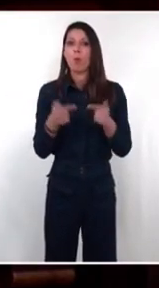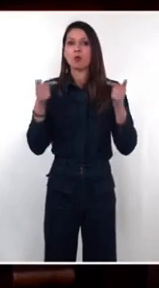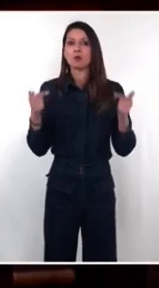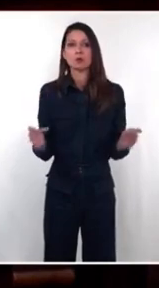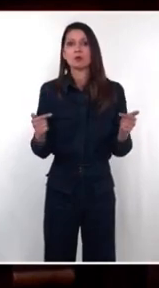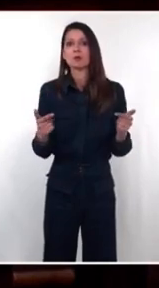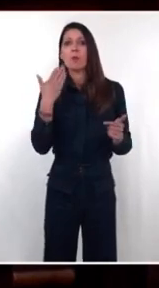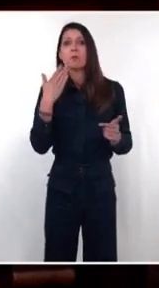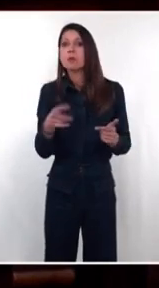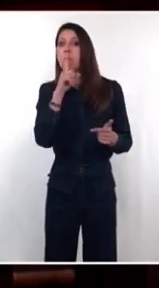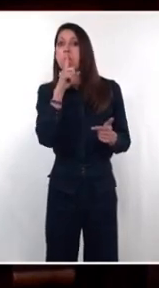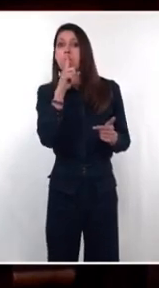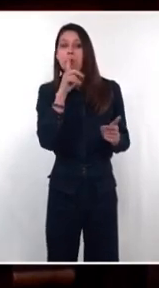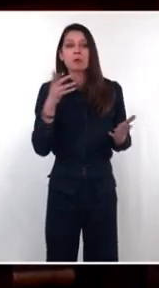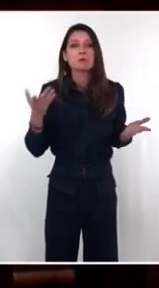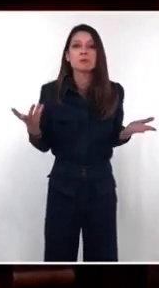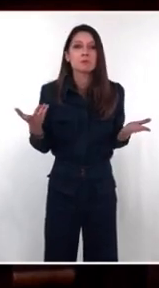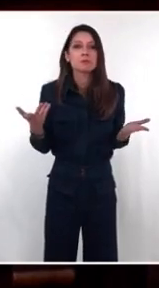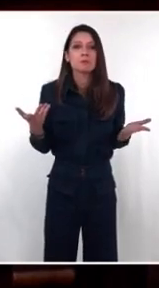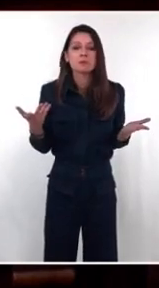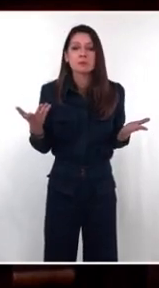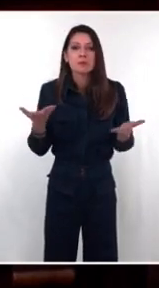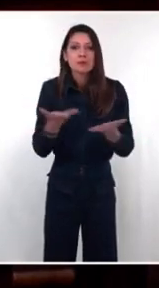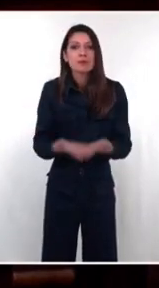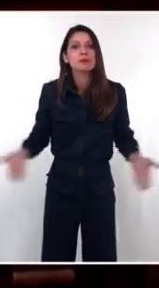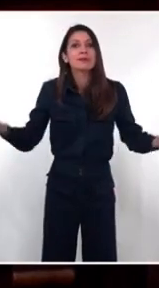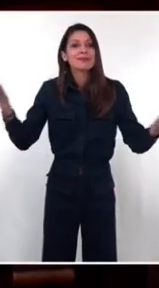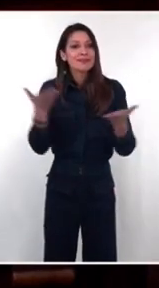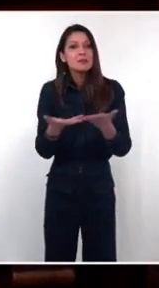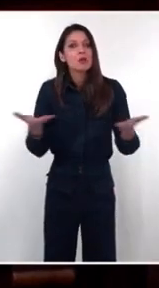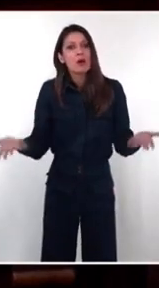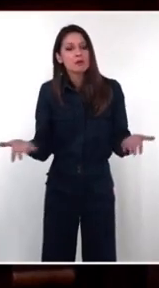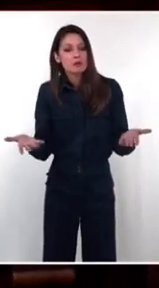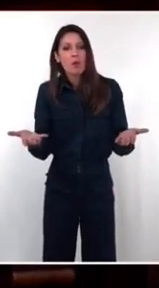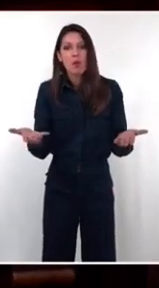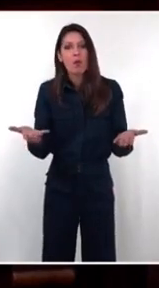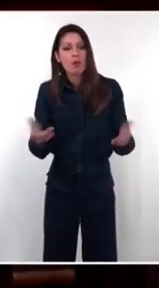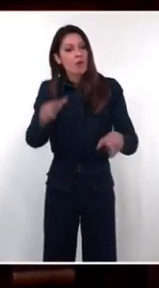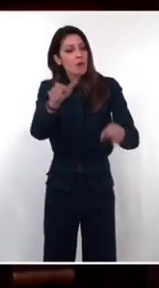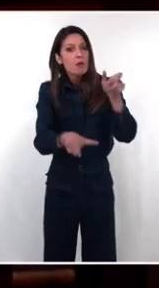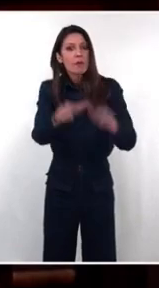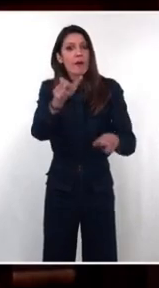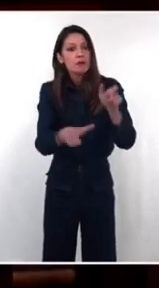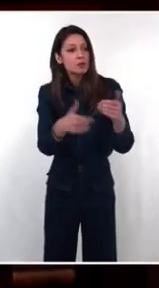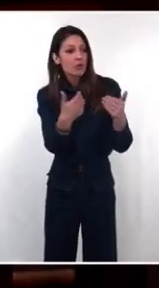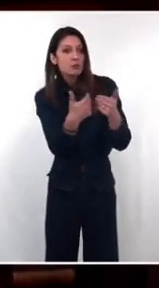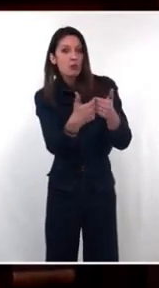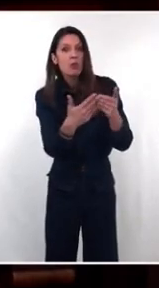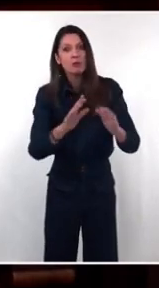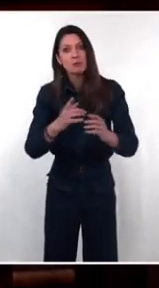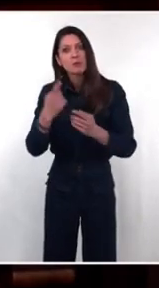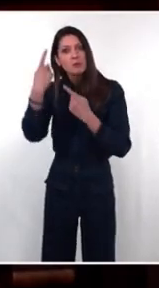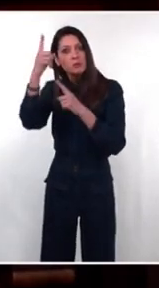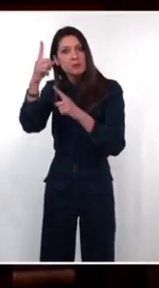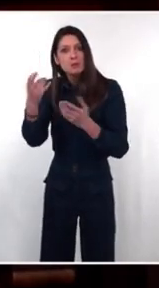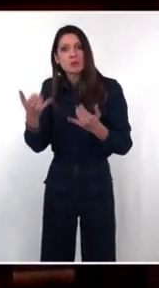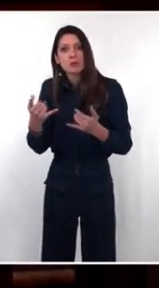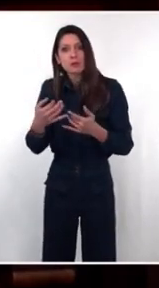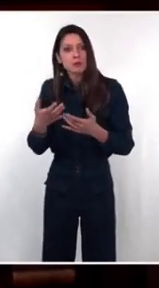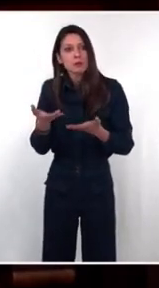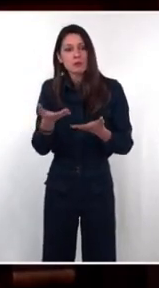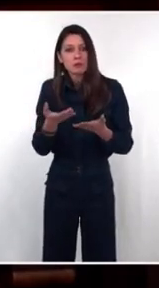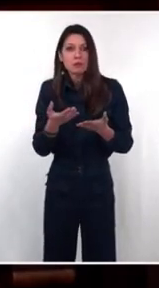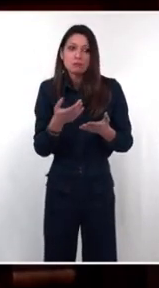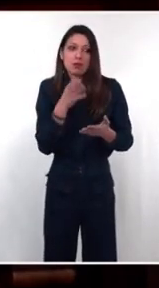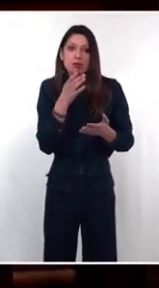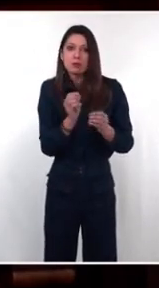nous n'en parlons pas, la voix de ceux qui nous ont demandé d'en parler n'est pas relayée. Et puis, une fois n'est pas coutume, je vais